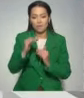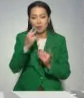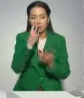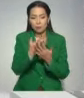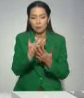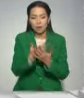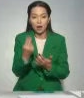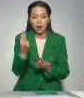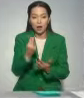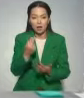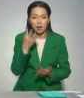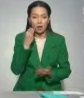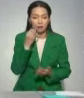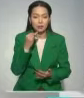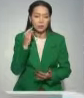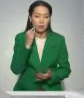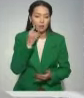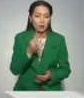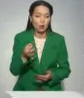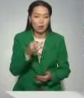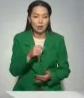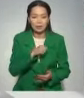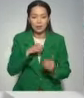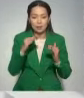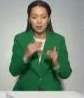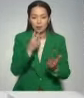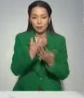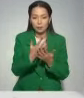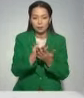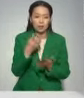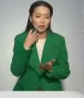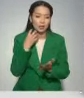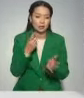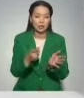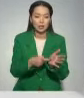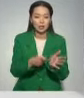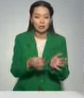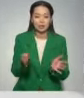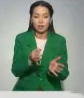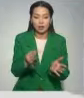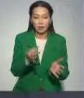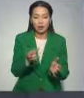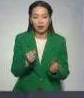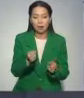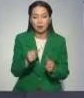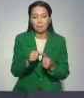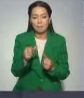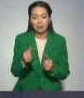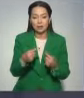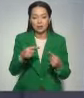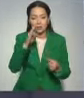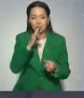от скончания алматинца и павлодарцы самые низкие показатели в Кызылординской и Карагандинской областях при этом сами